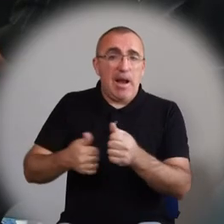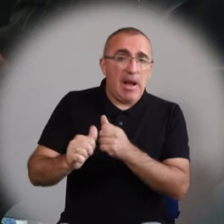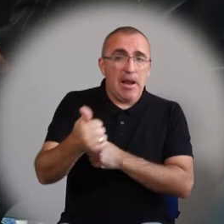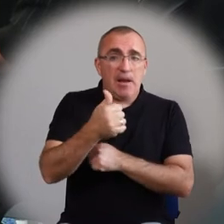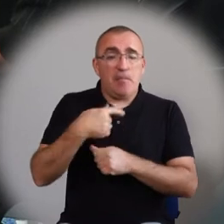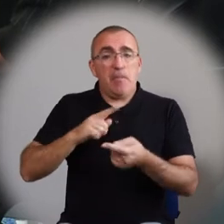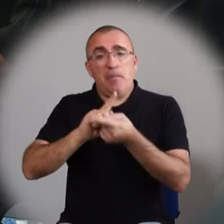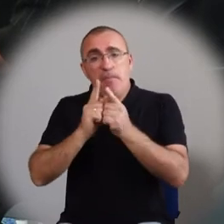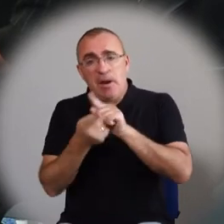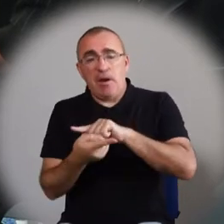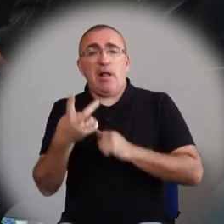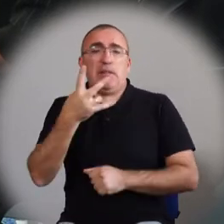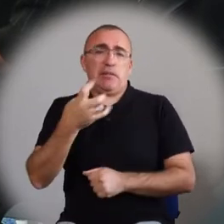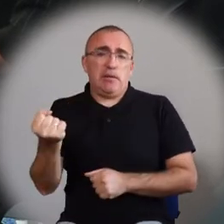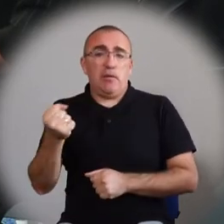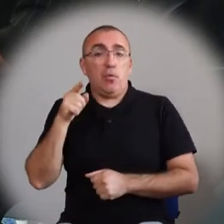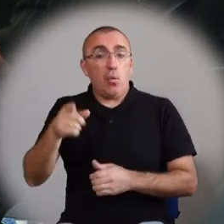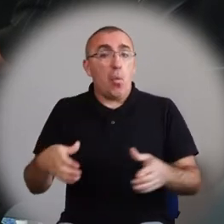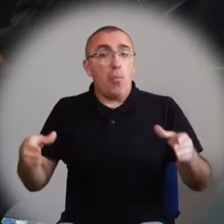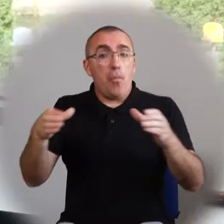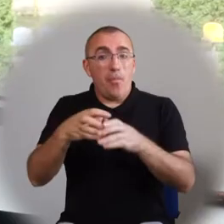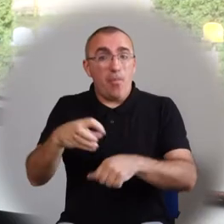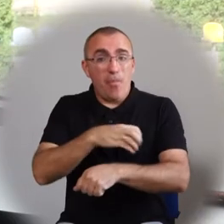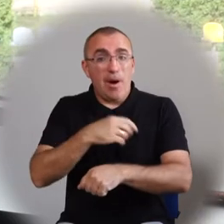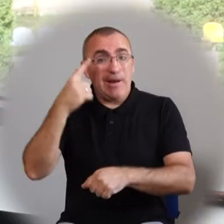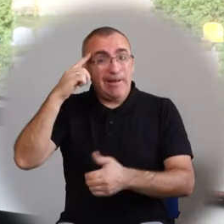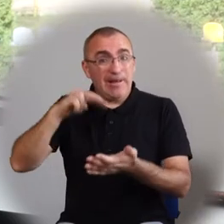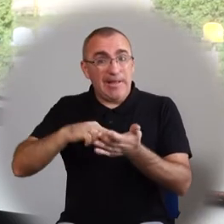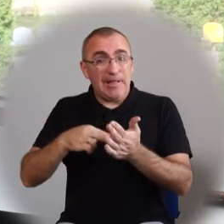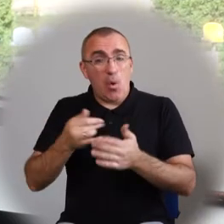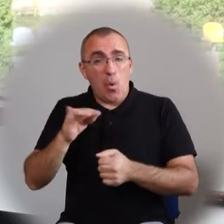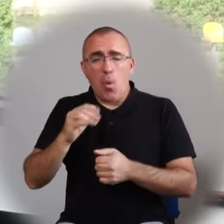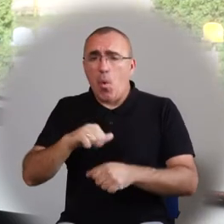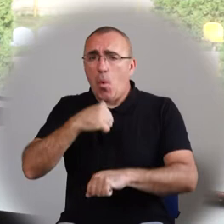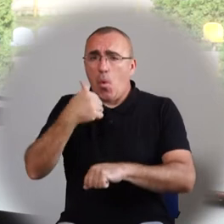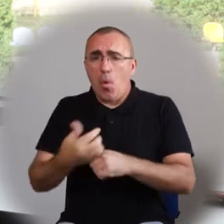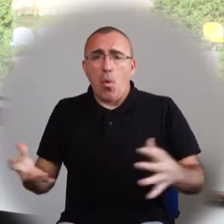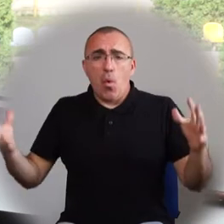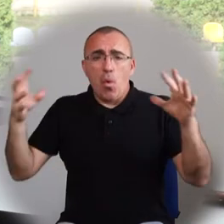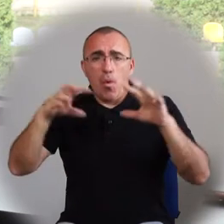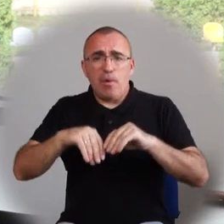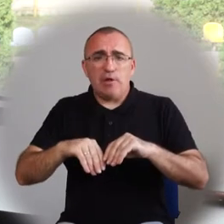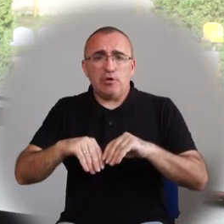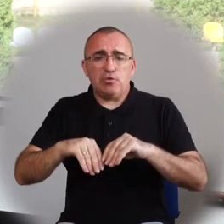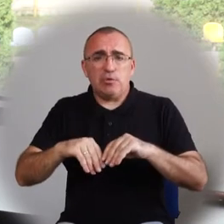із партії лідерського типу ми перетворюємось на ту партію, де ідеологія є основним об'єднуючим